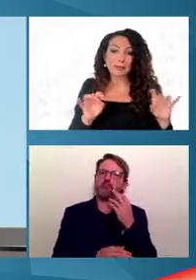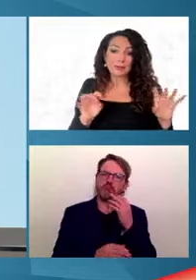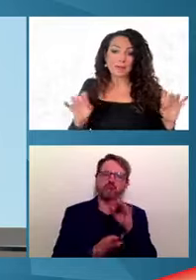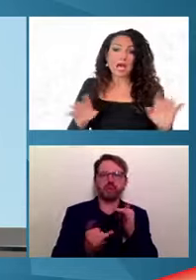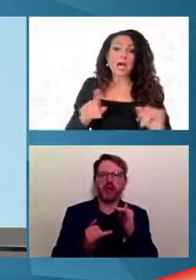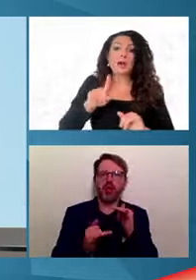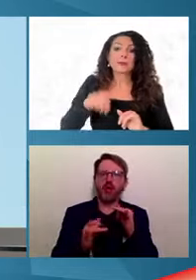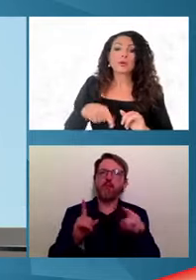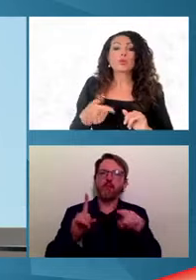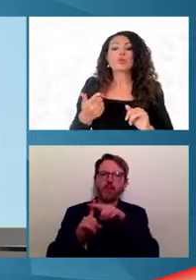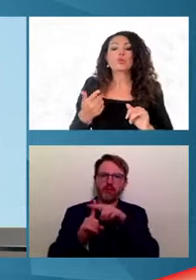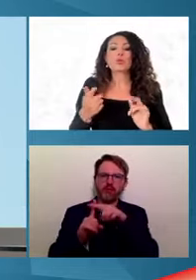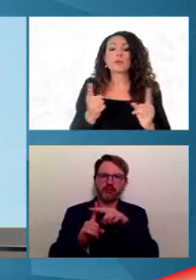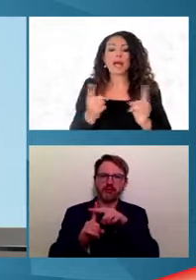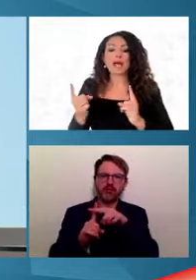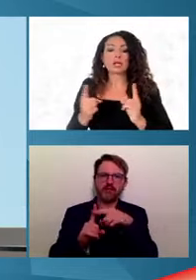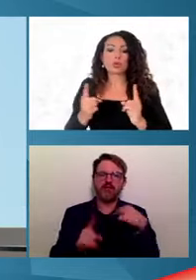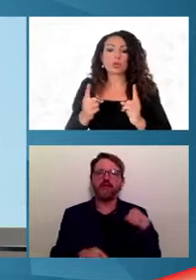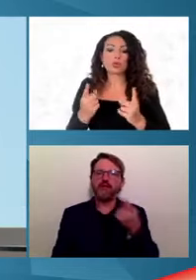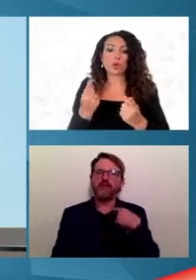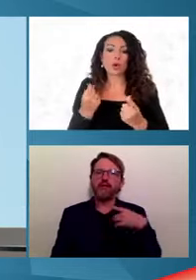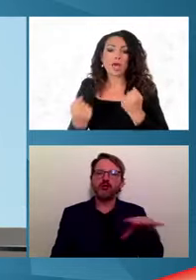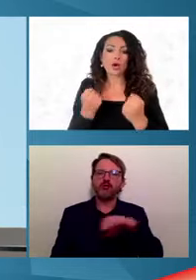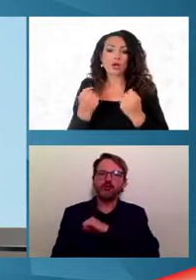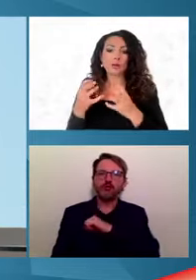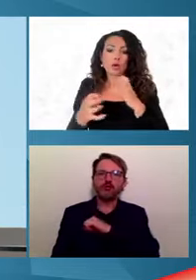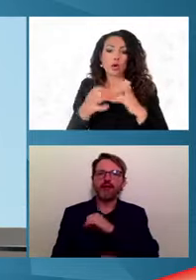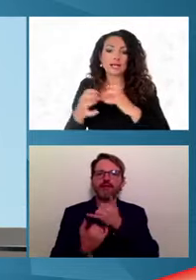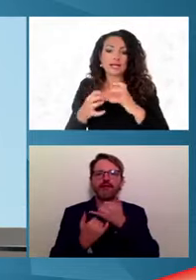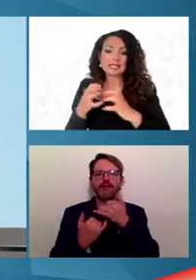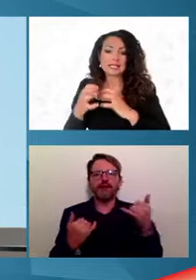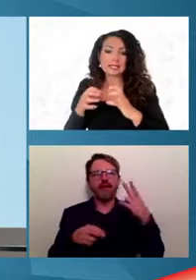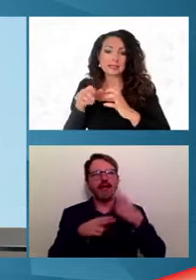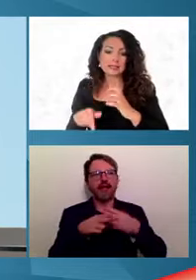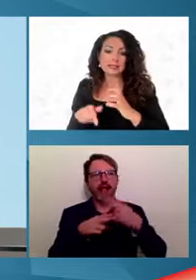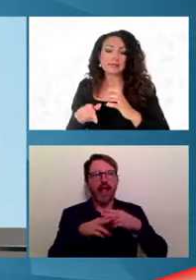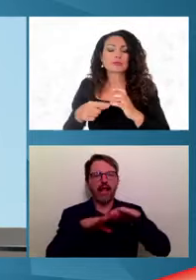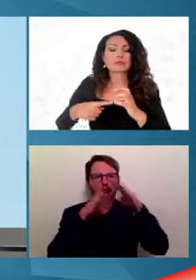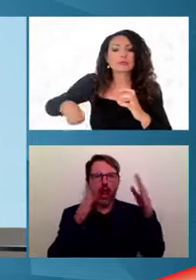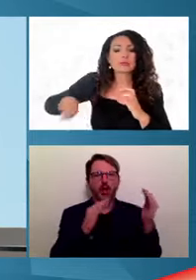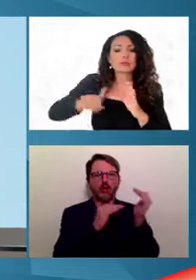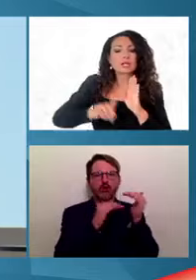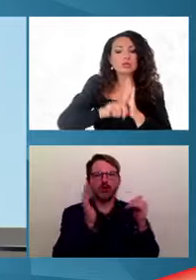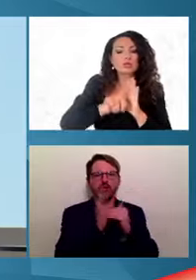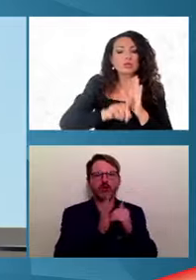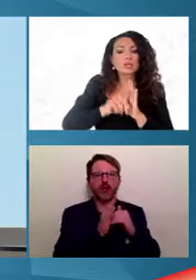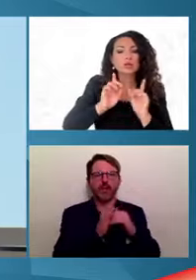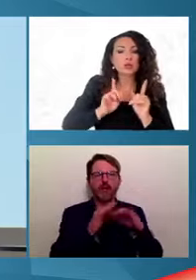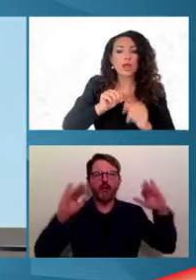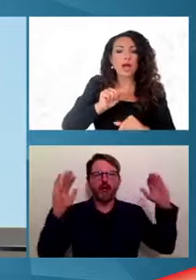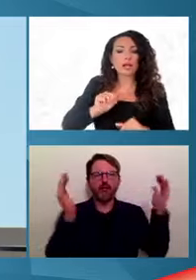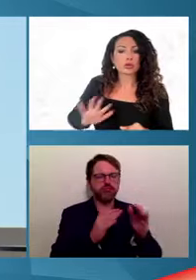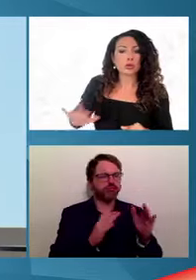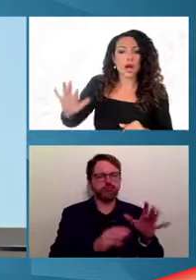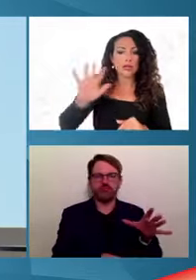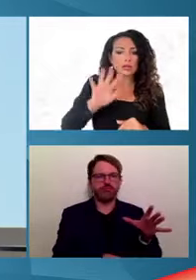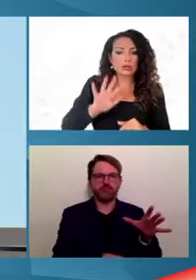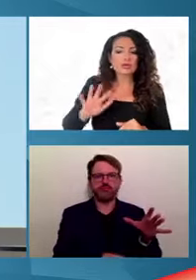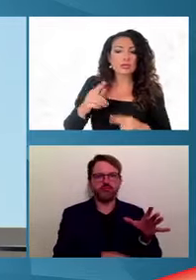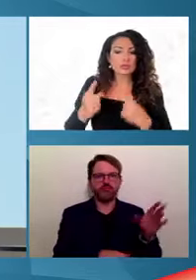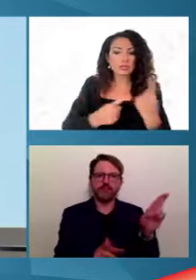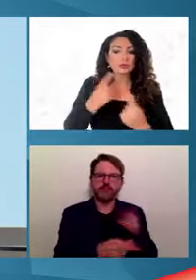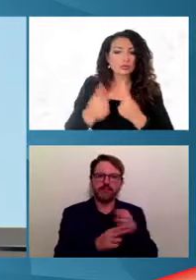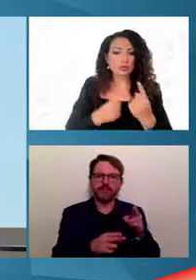geschafft, die klinische Versorgung, das Krankenhaussystem vor dem Zusammenbruch zu bewahren, gemeinsam. Darum ging